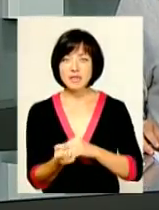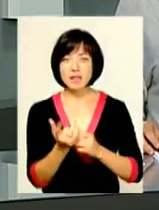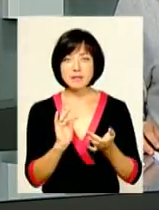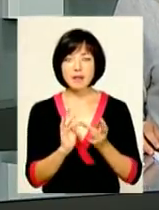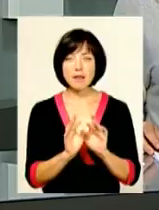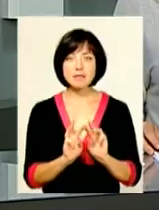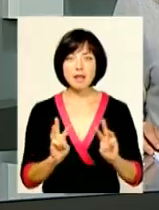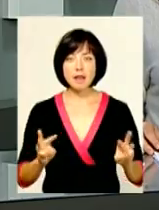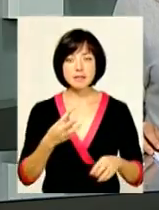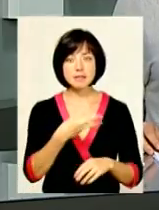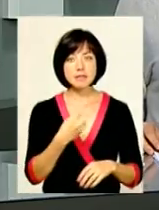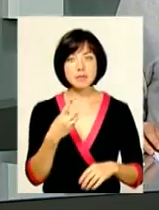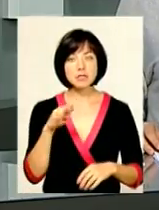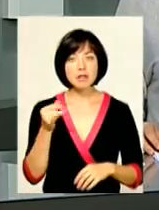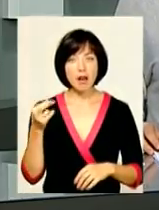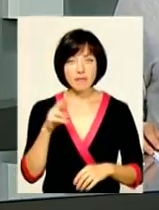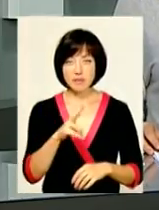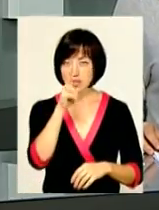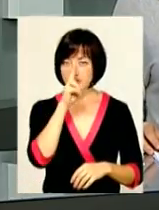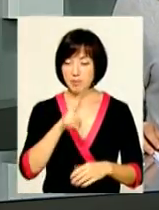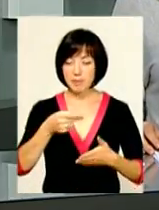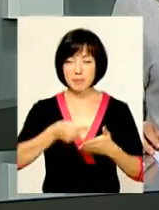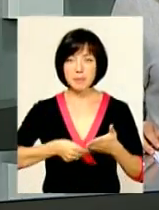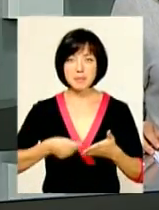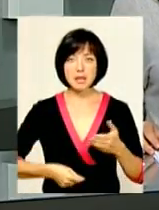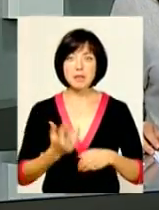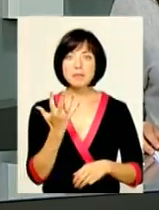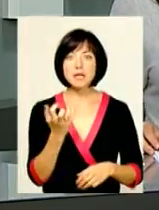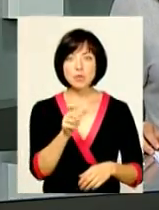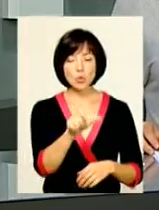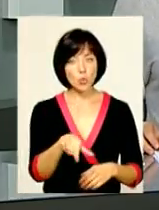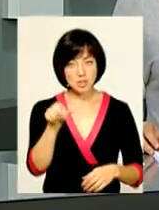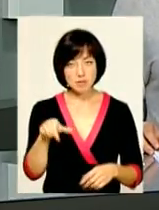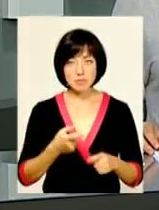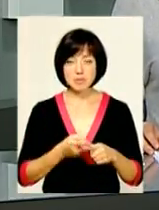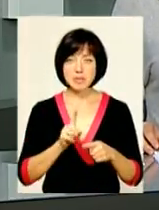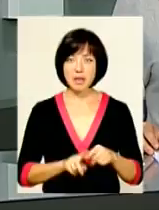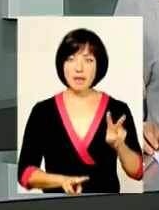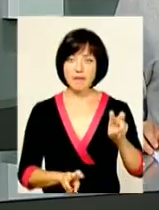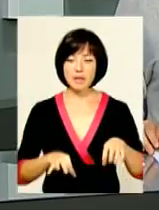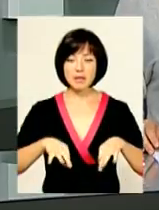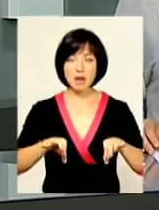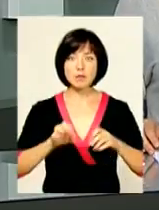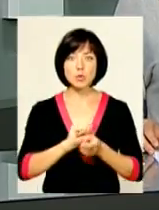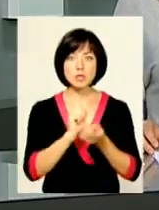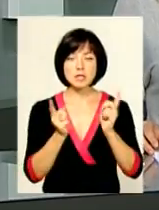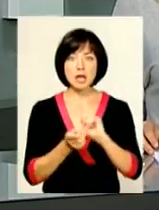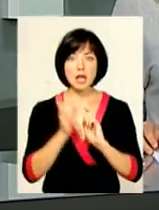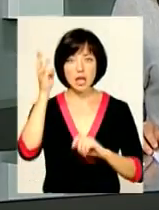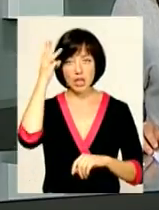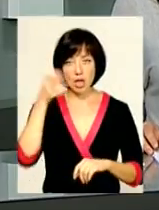сайті 31 травня. І за 2 місяці її підтримали 500 осіб. Цей вид транспорту стає на Хмельниччині